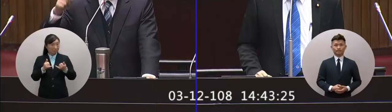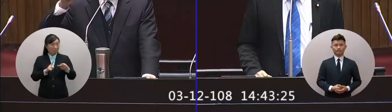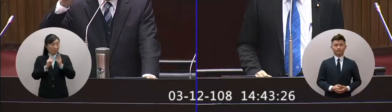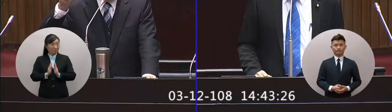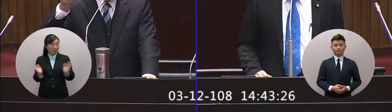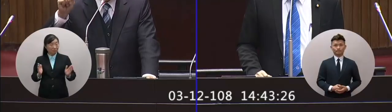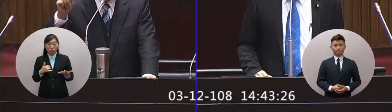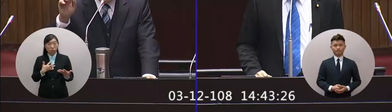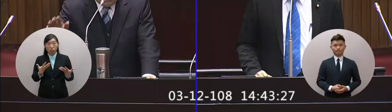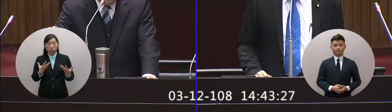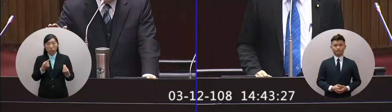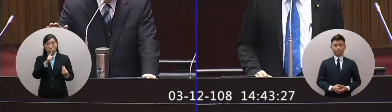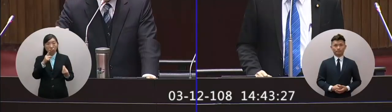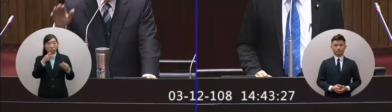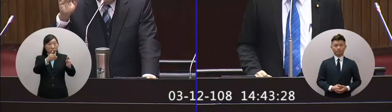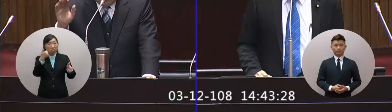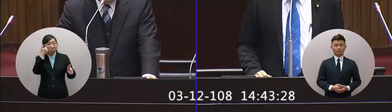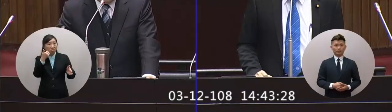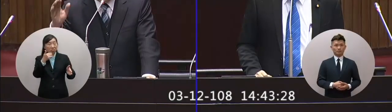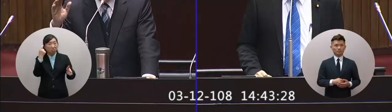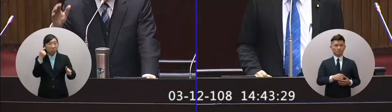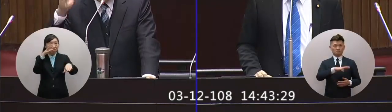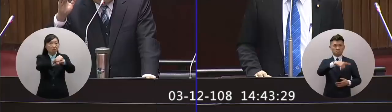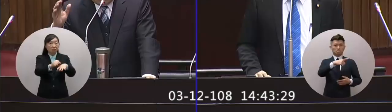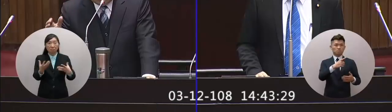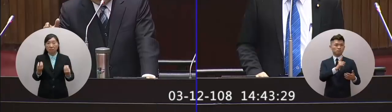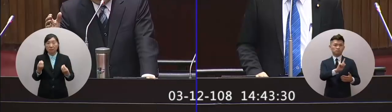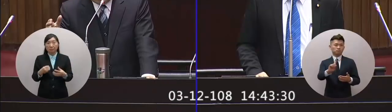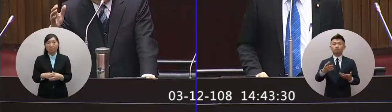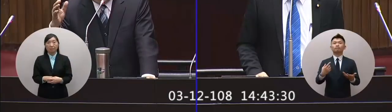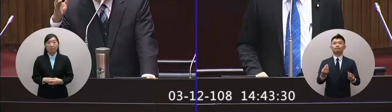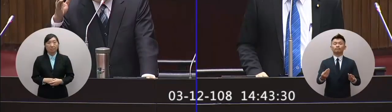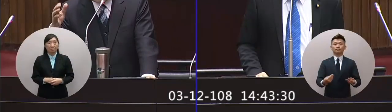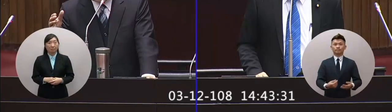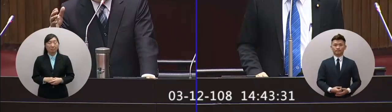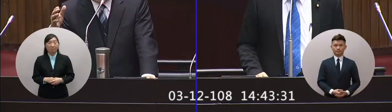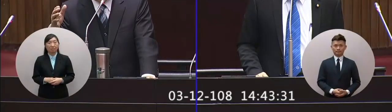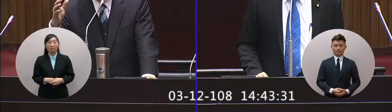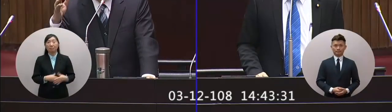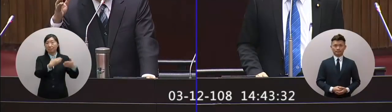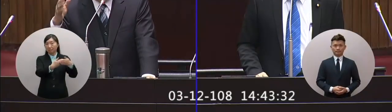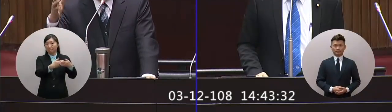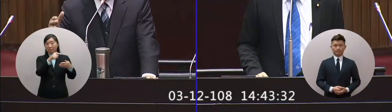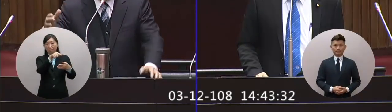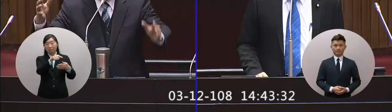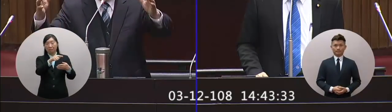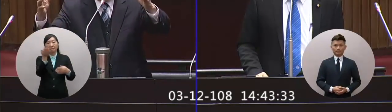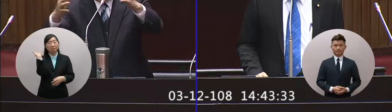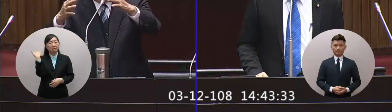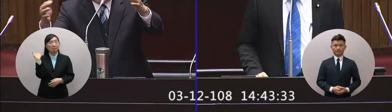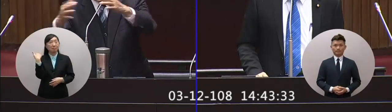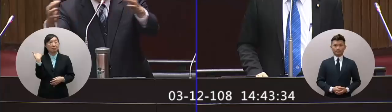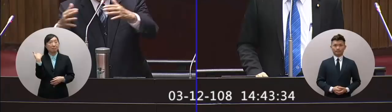放并没有要去统战谁啦， 任何人。 但中国之所以当年